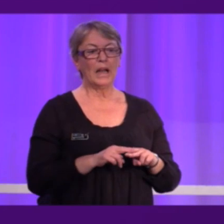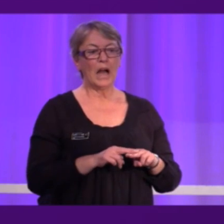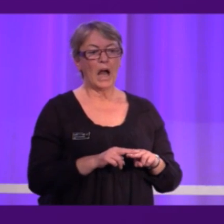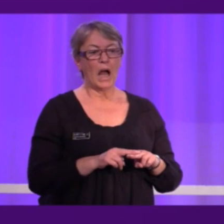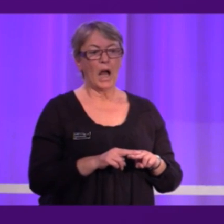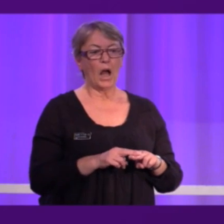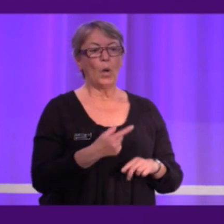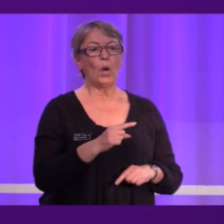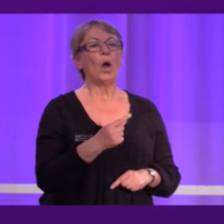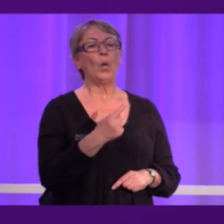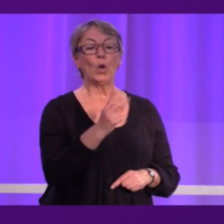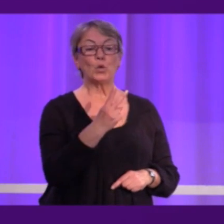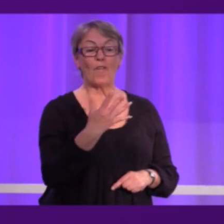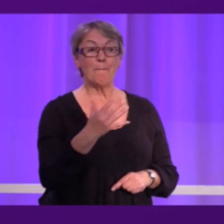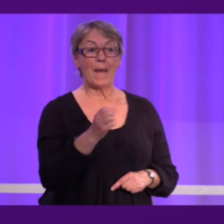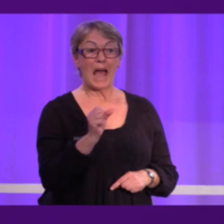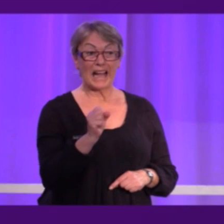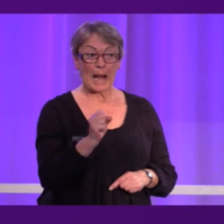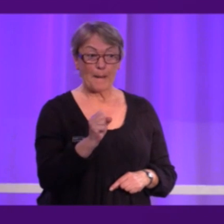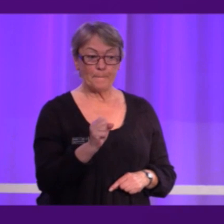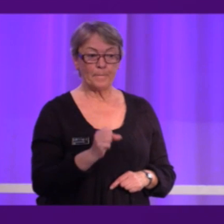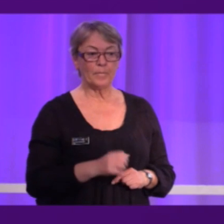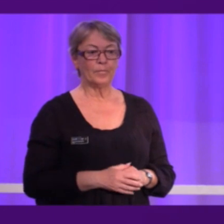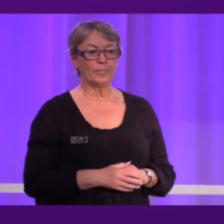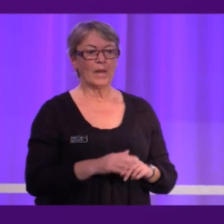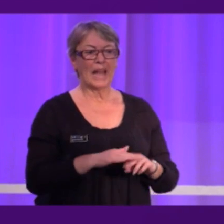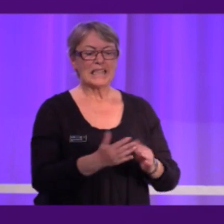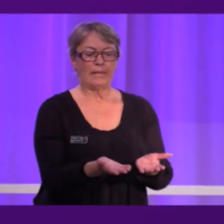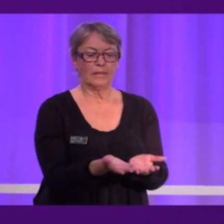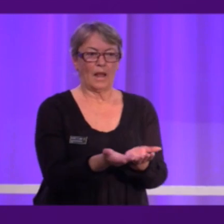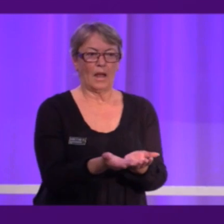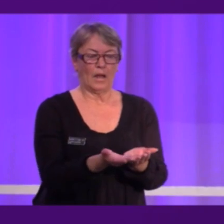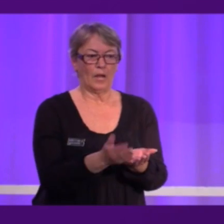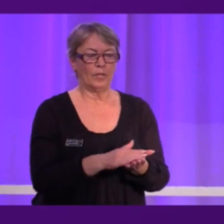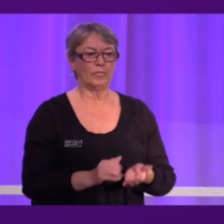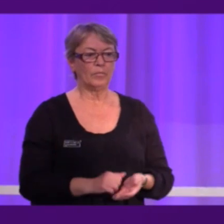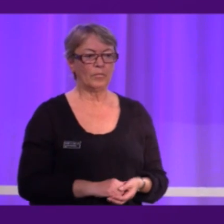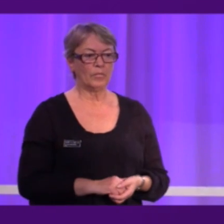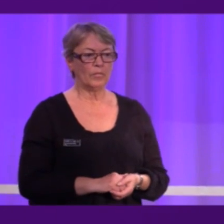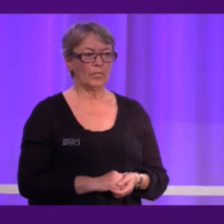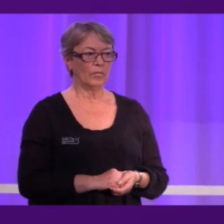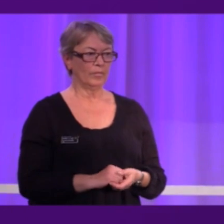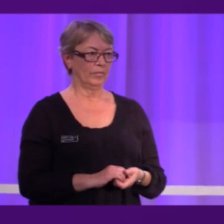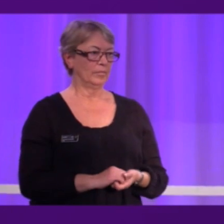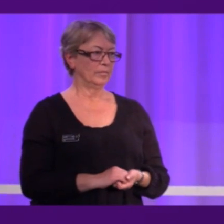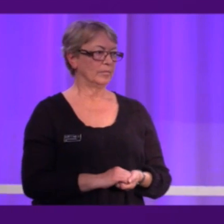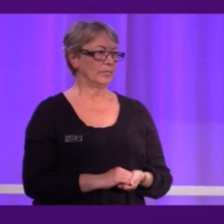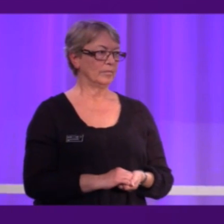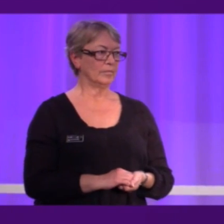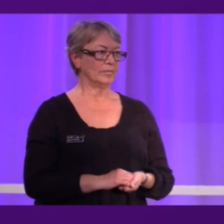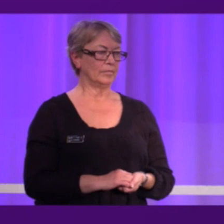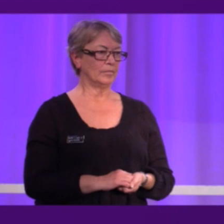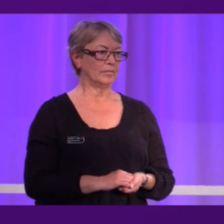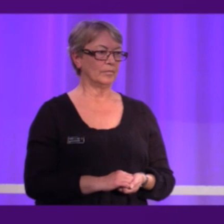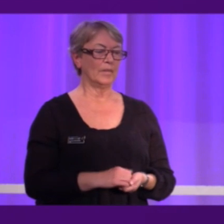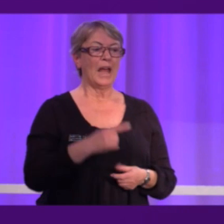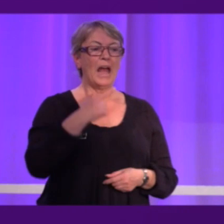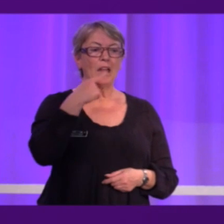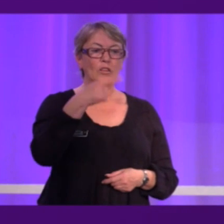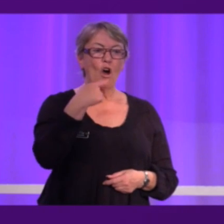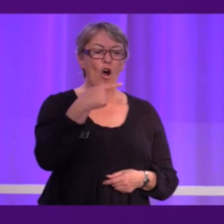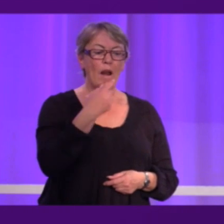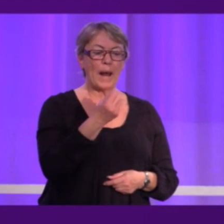just det. Mm. Är det ekologiskt eller vad? Det finns våra växter. Det där var icke. Så är det.